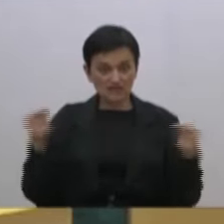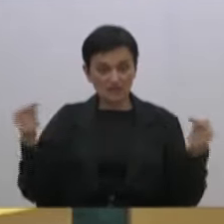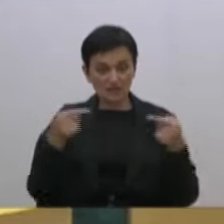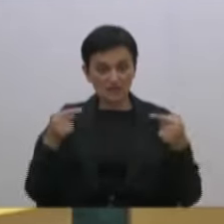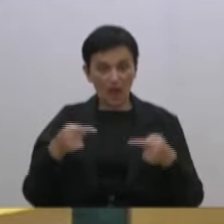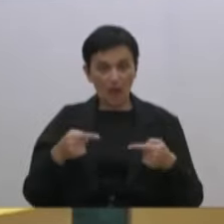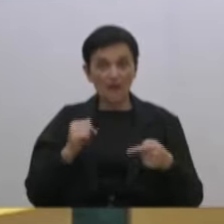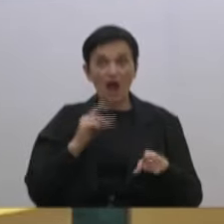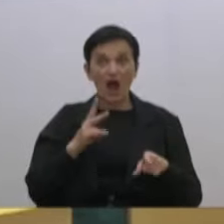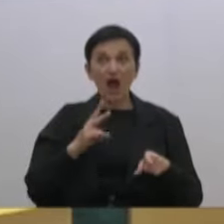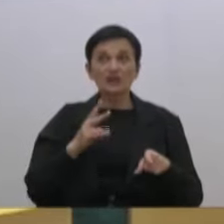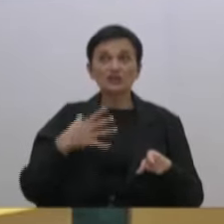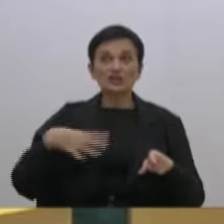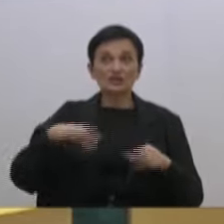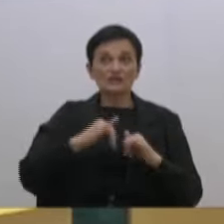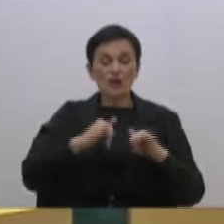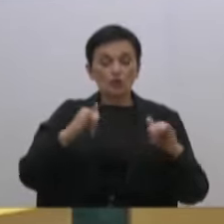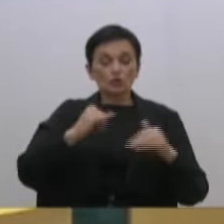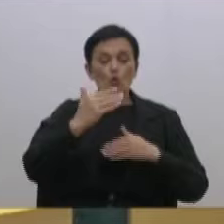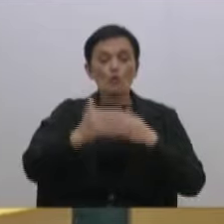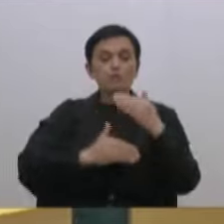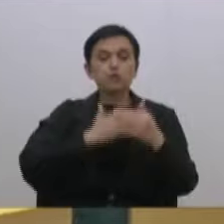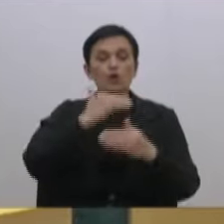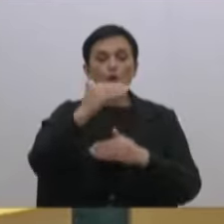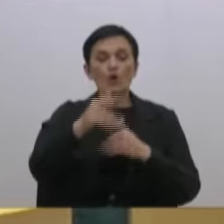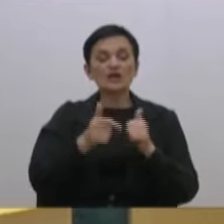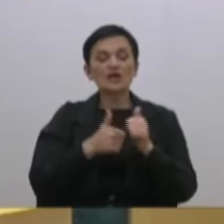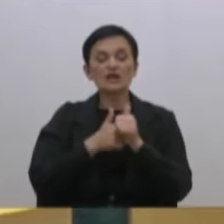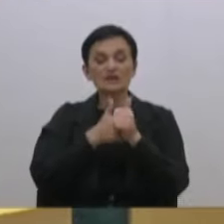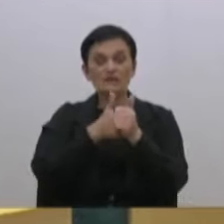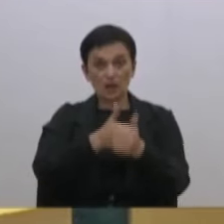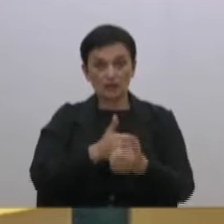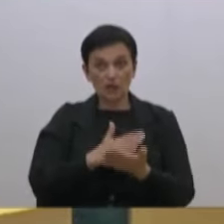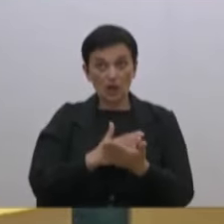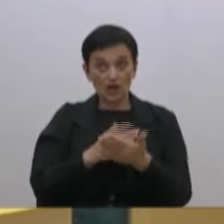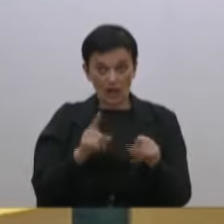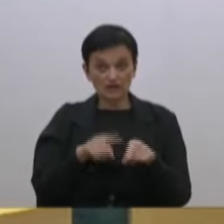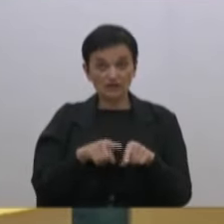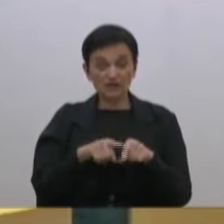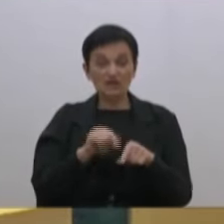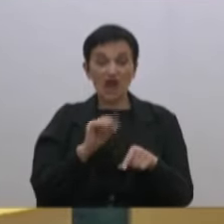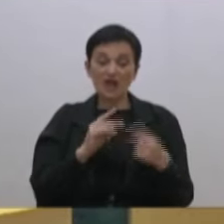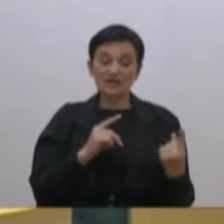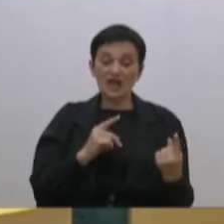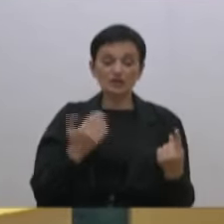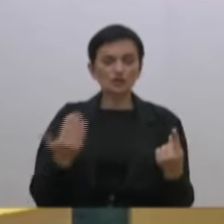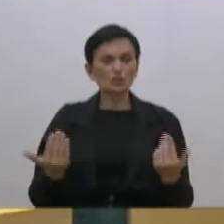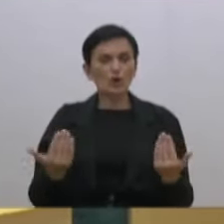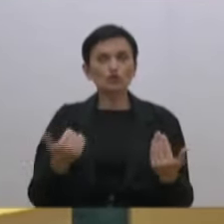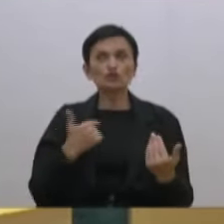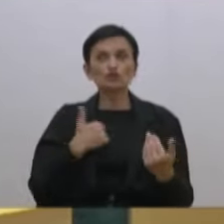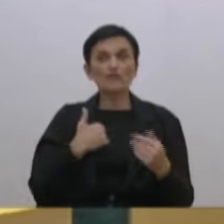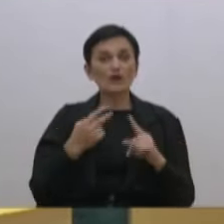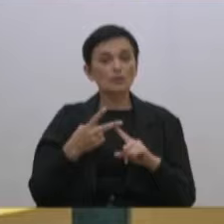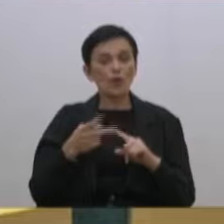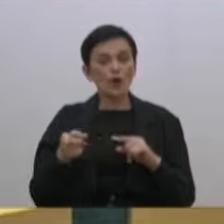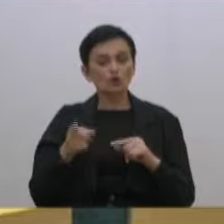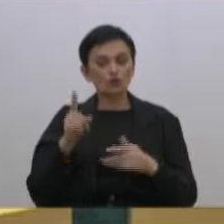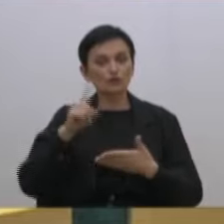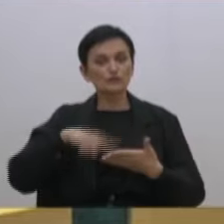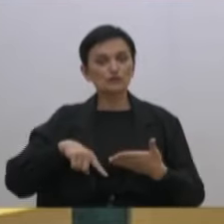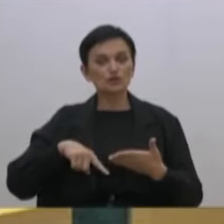ეს ქვეყნის განვითარების და ზოგადად პროგრესის კვალდაკვალ ხდება, ხო? ხო ესეა? ან ერთი, ან მეორე, ანუ ჩვენ მეორეს იგჯერა. იმიტომ